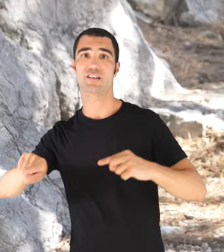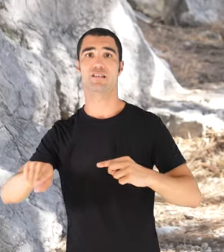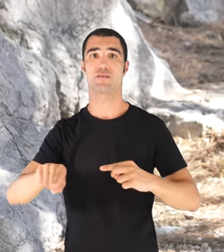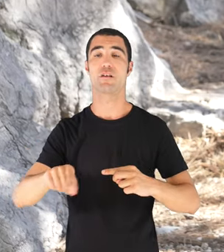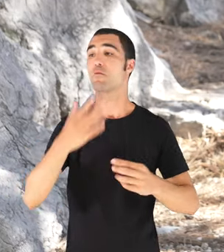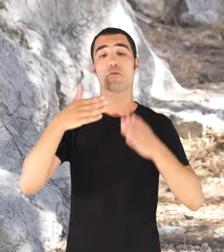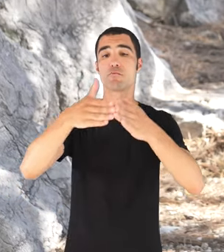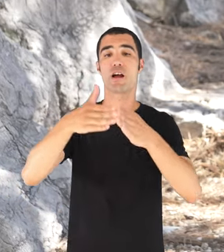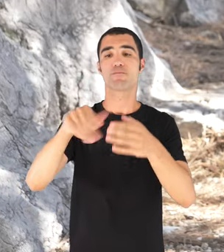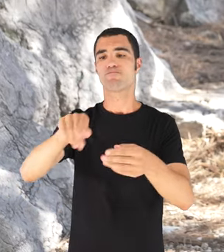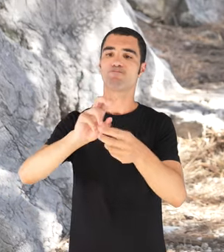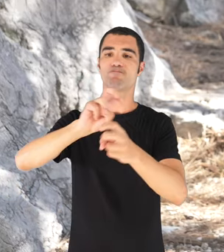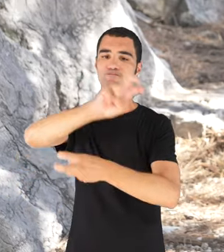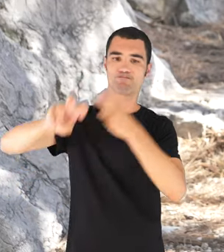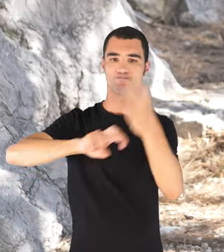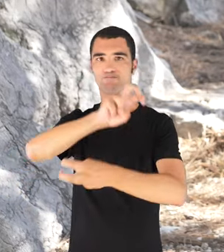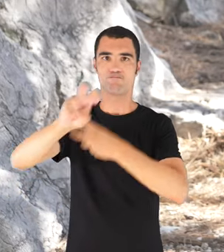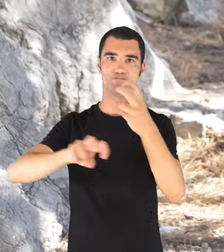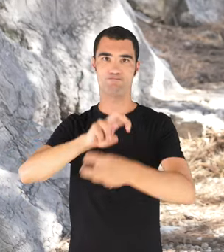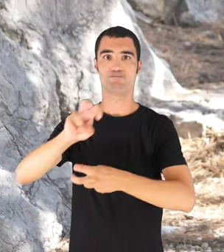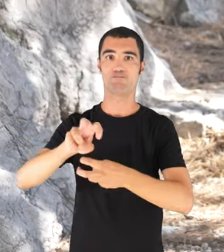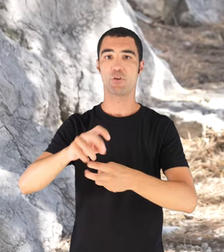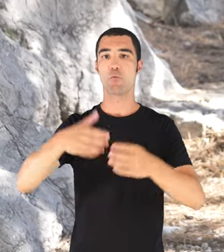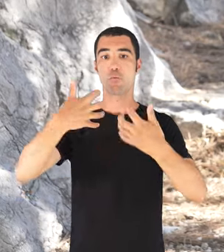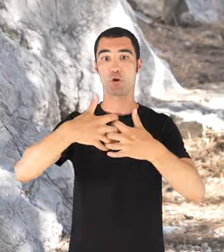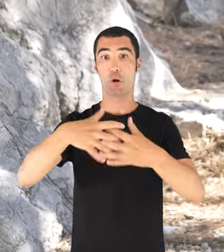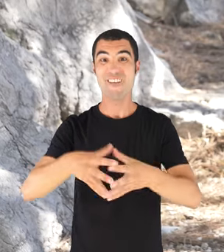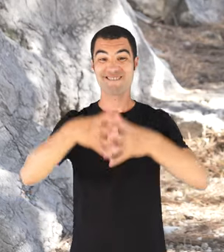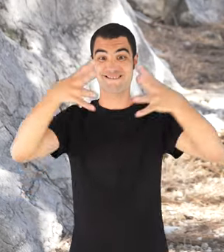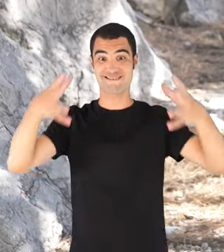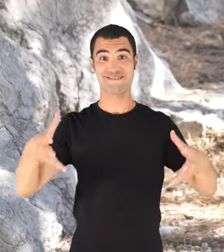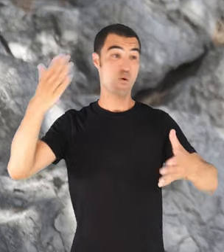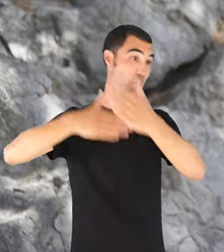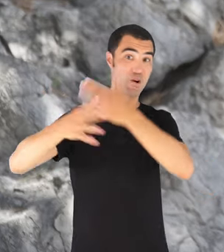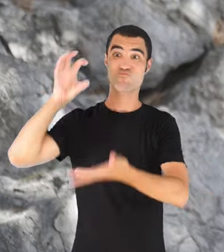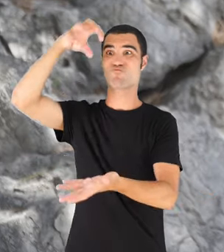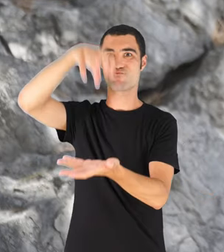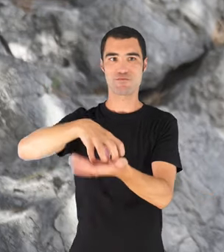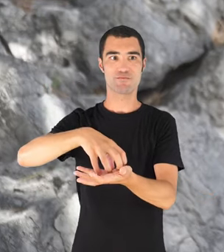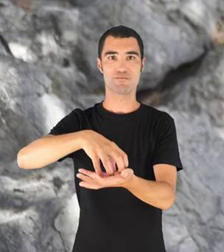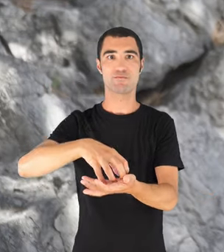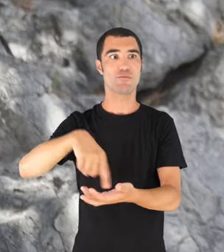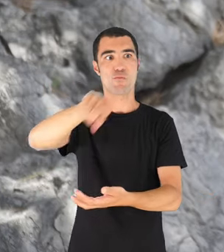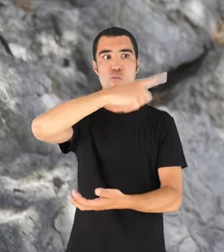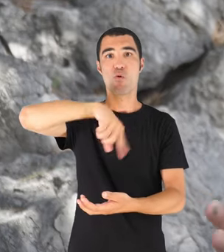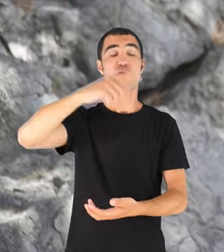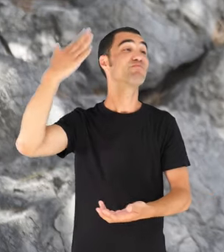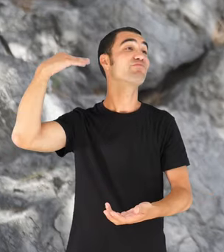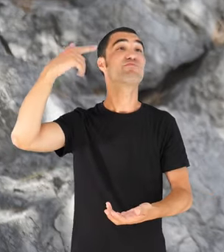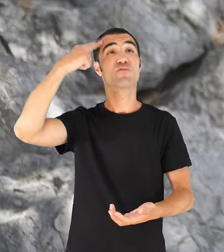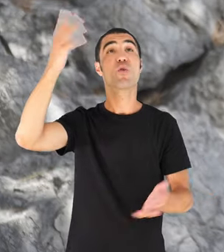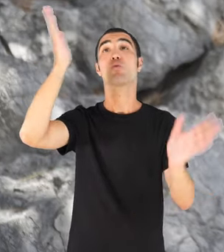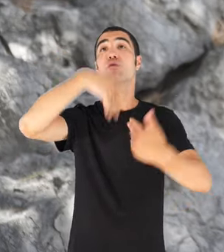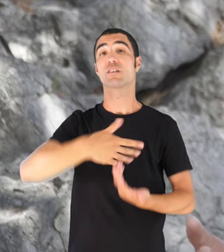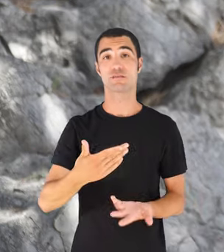Modernització de les barques va fer molt de mal quan se va posar grans motors. Ventura ha vist des de l'ignorància en aquell